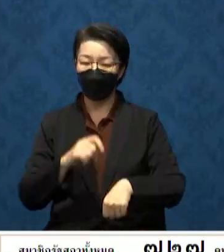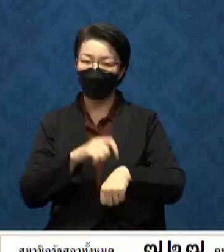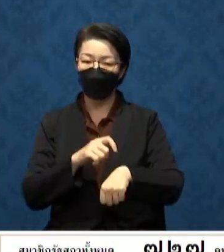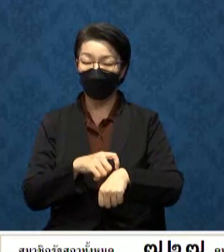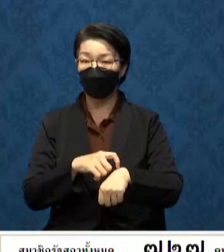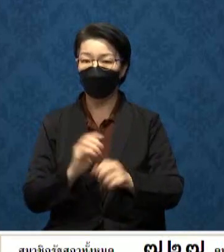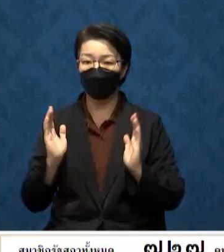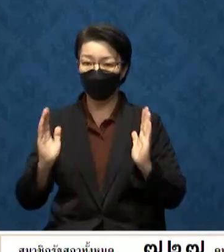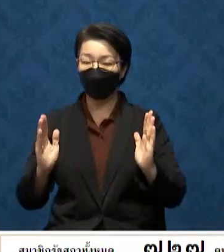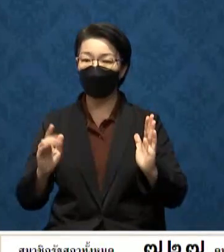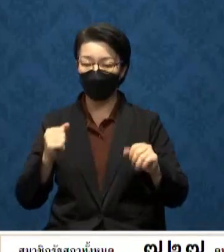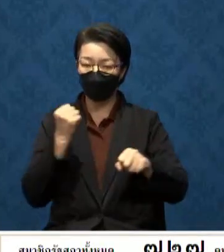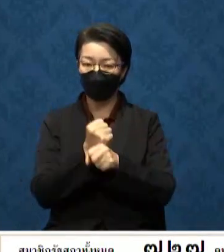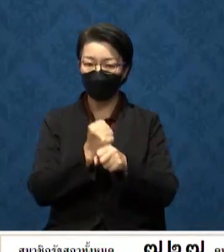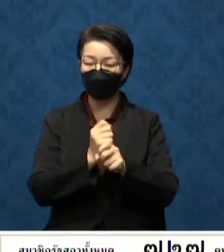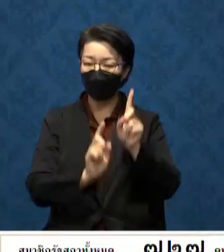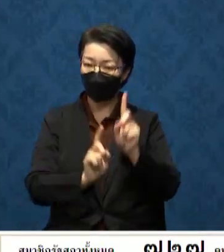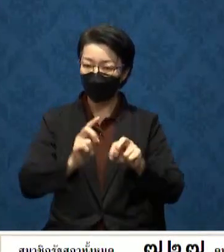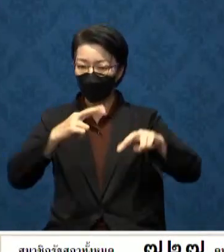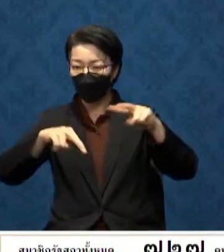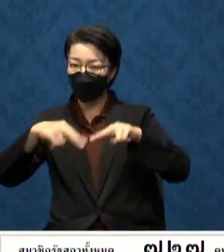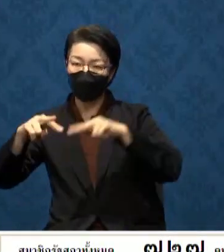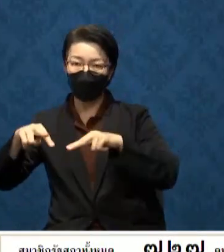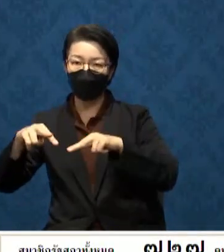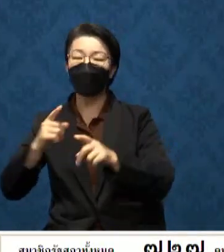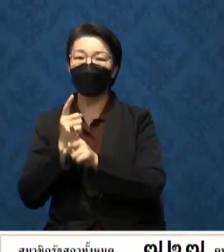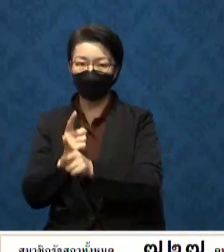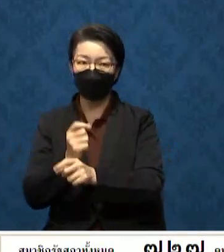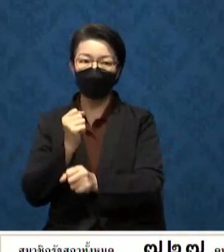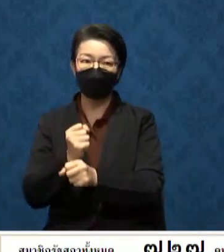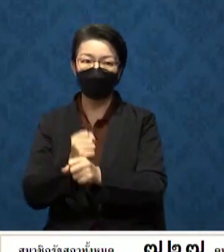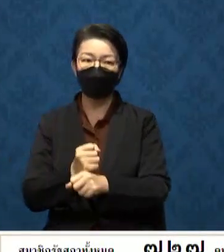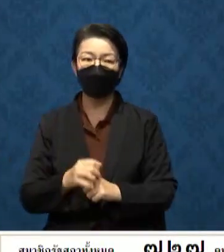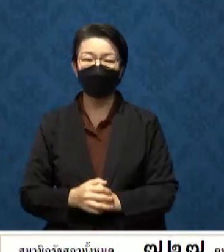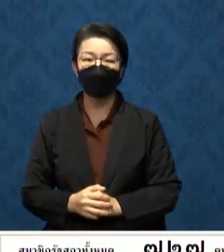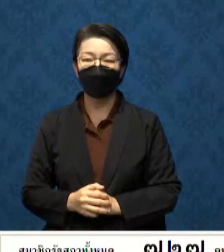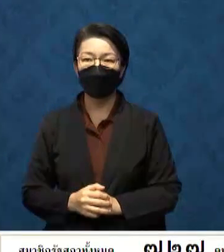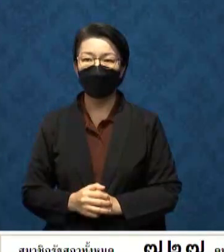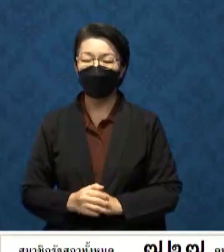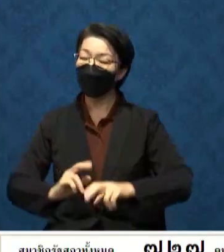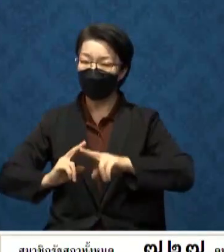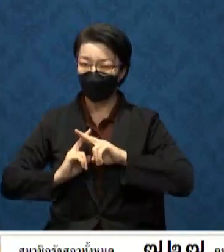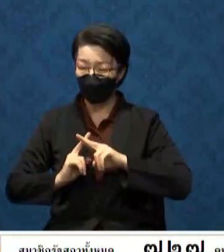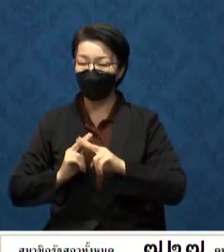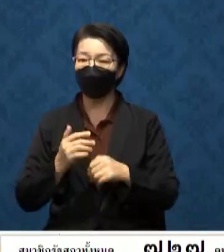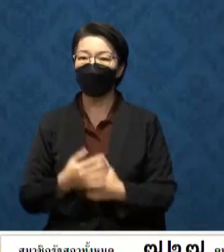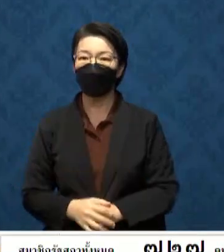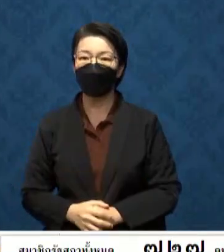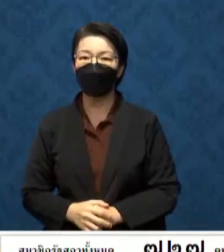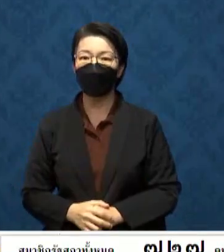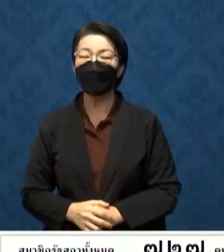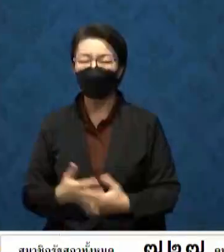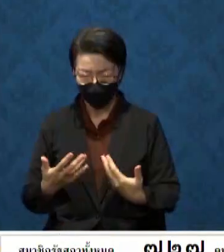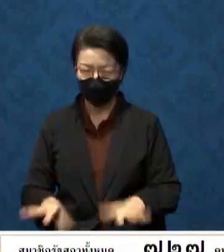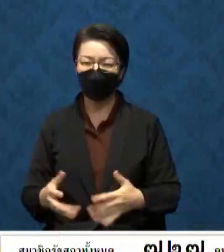การยุติธรรมจะต้องตรวจสอบขั้นตอนและระยะเวลาการดำเนินงานของหน่วยงานตัวเองนะครับ อยู่